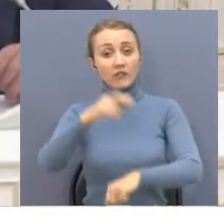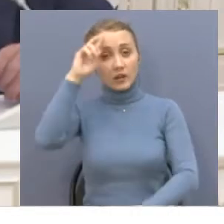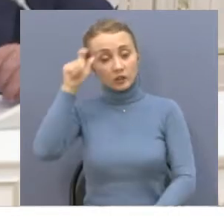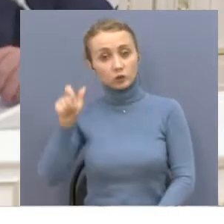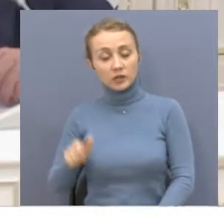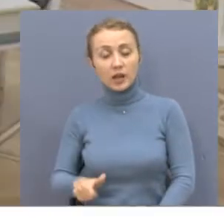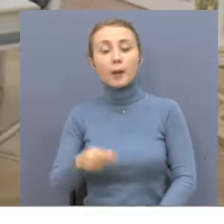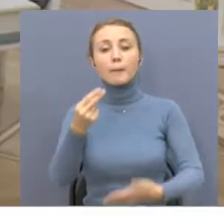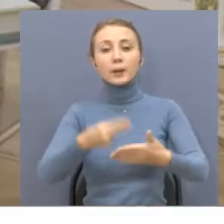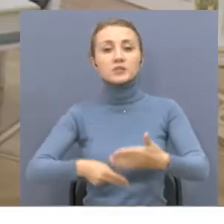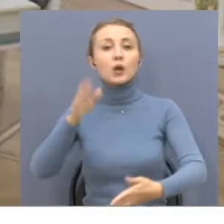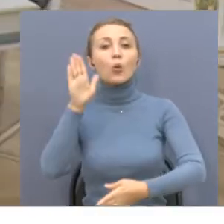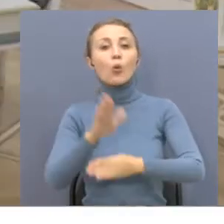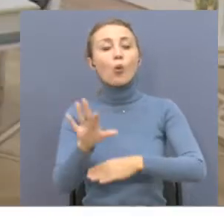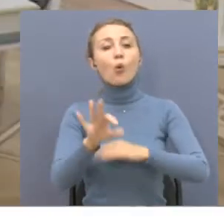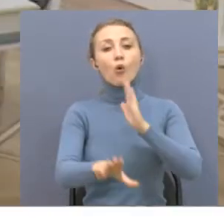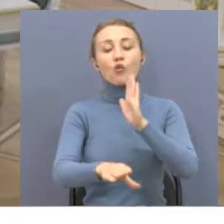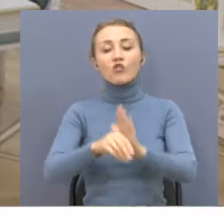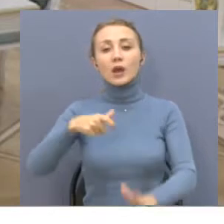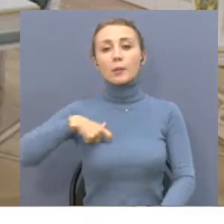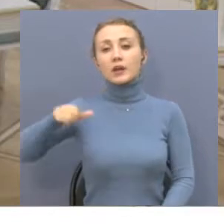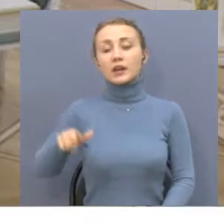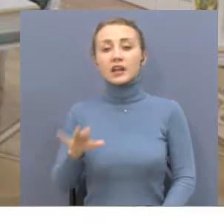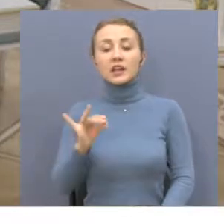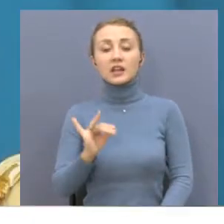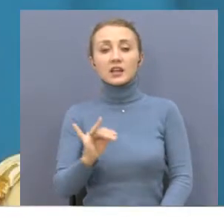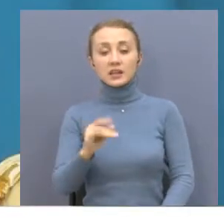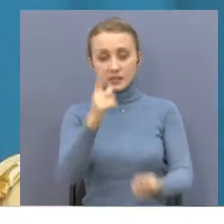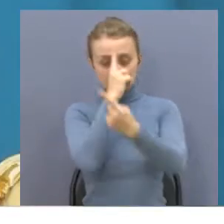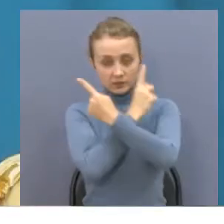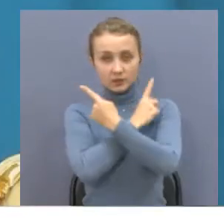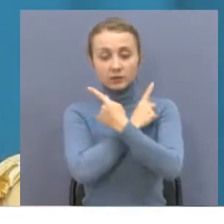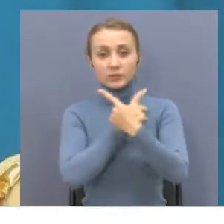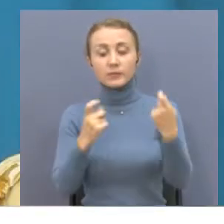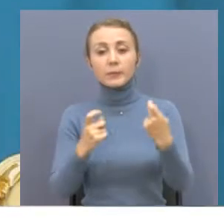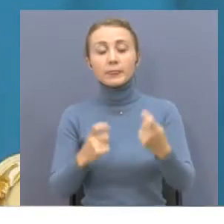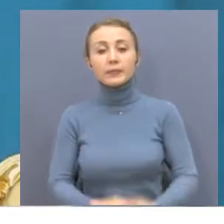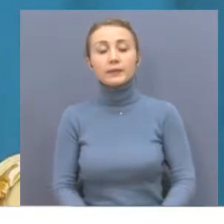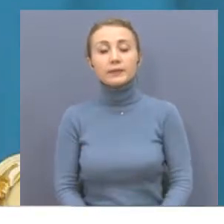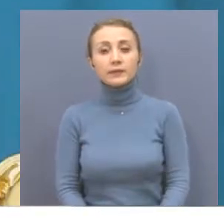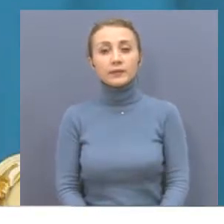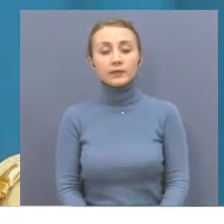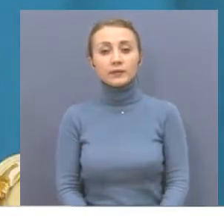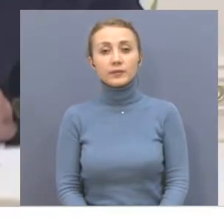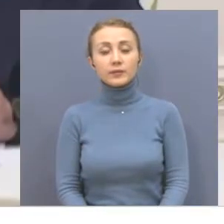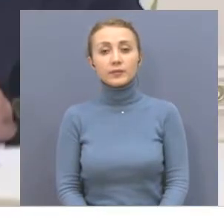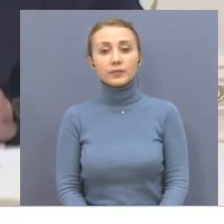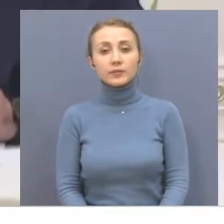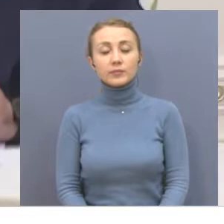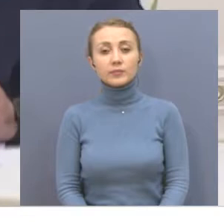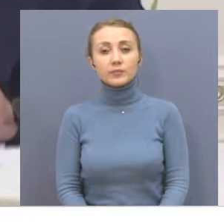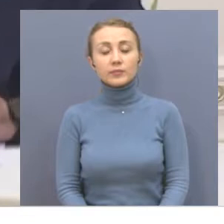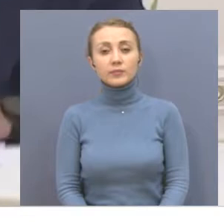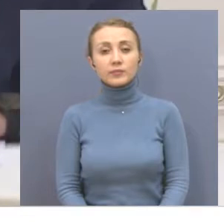Шеврон компаниясы Қазақстанның денсаулық сақтау министрлігіне жалпы құны 20 миллион ақш доллары болатын медициналық бұйымдарды, дәрі-дәрмектер